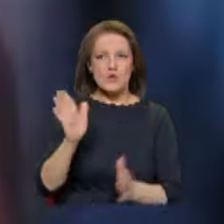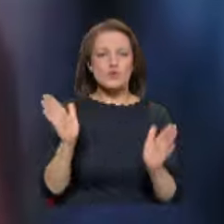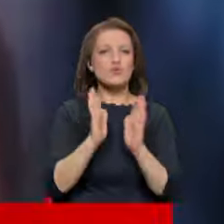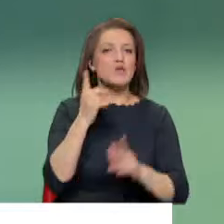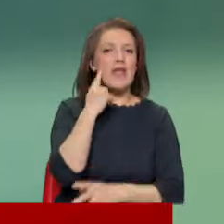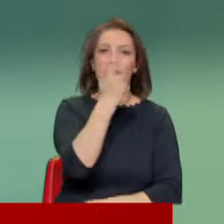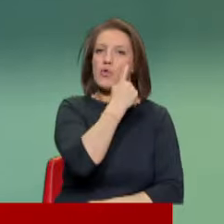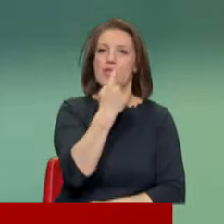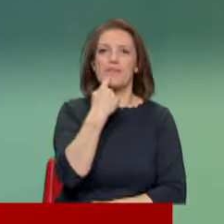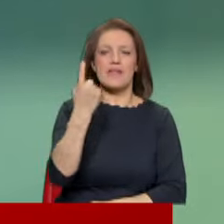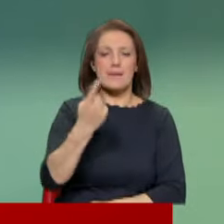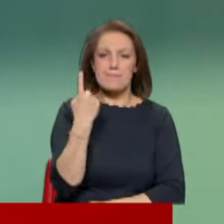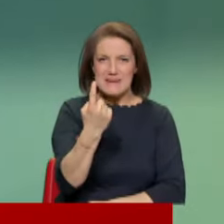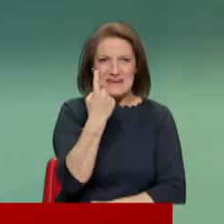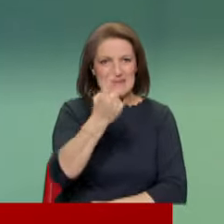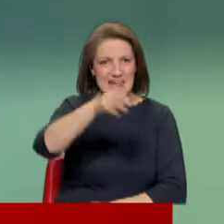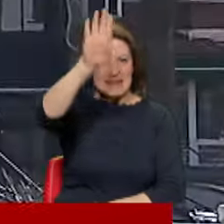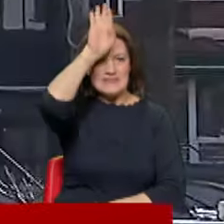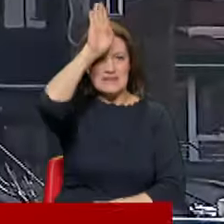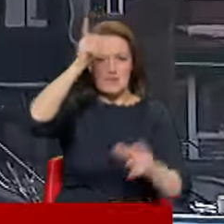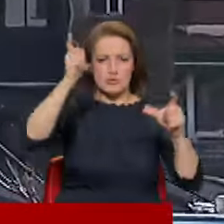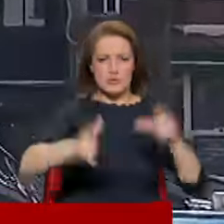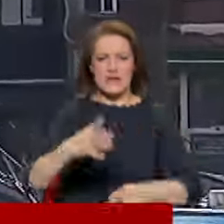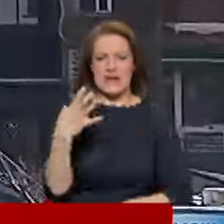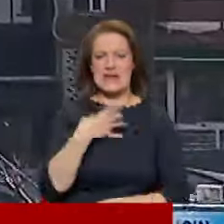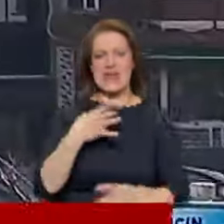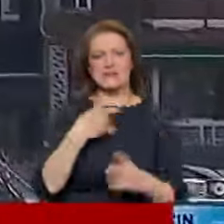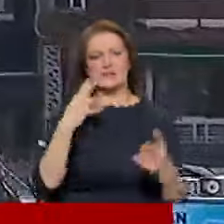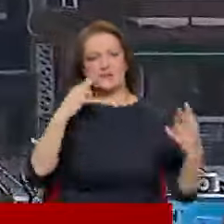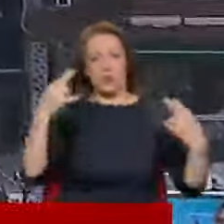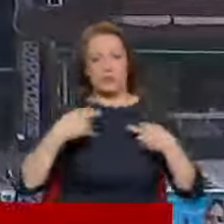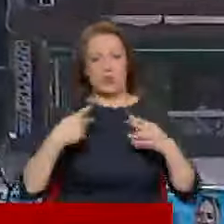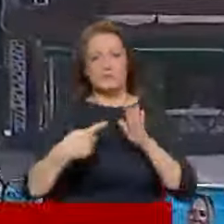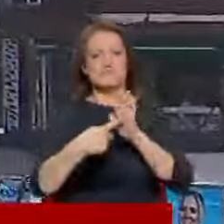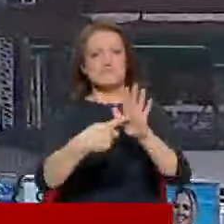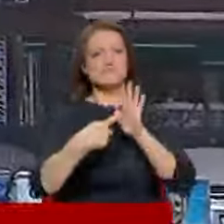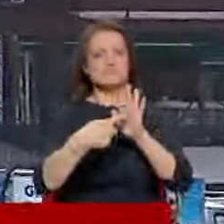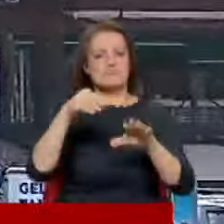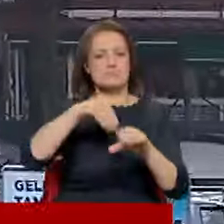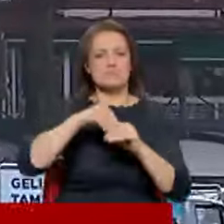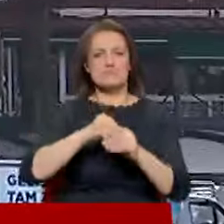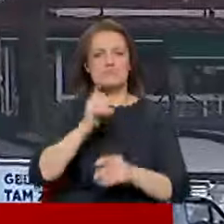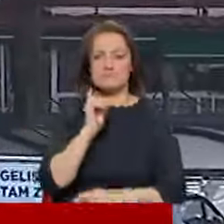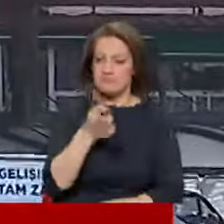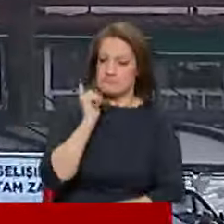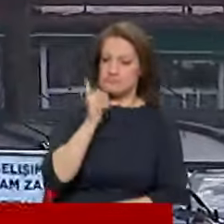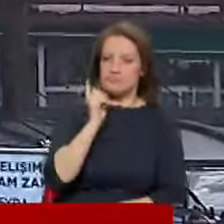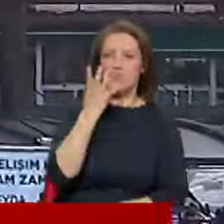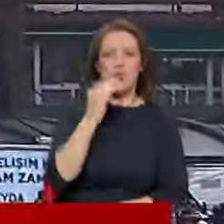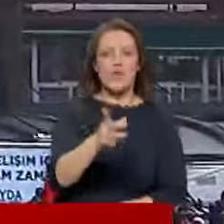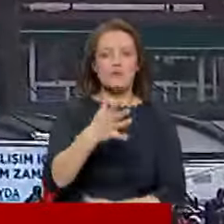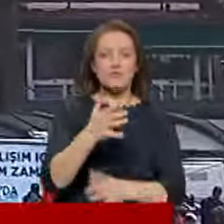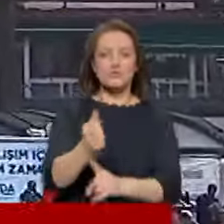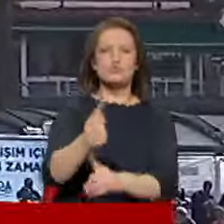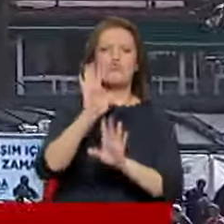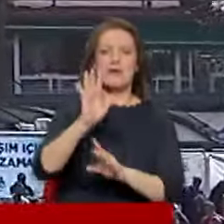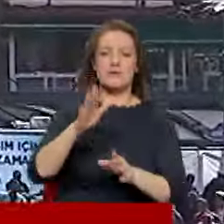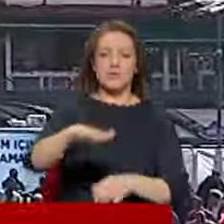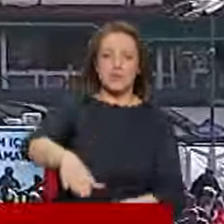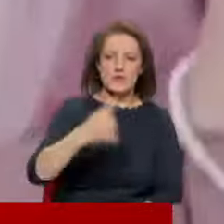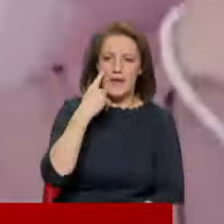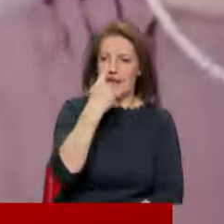enişte demişti. Tabii bir de İstanbul'da kendini göstermek için sürekli azarlanıp duran tutmayın küçük